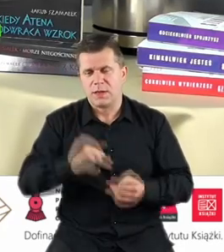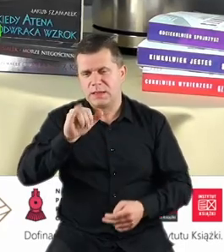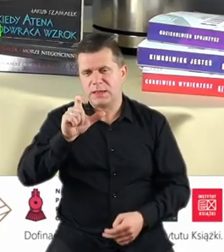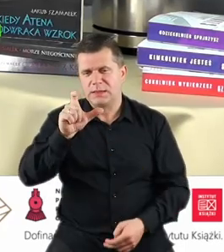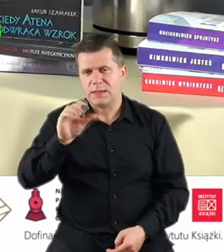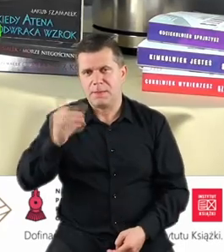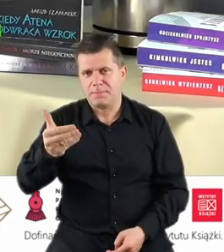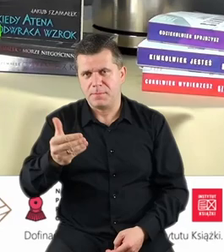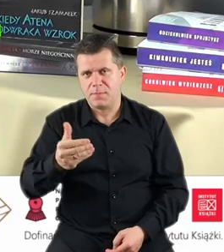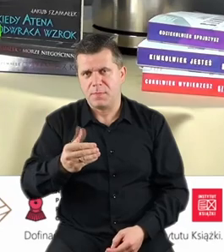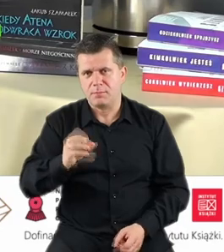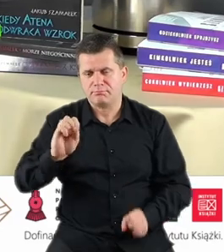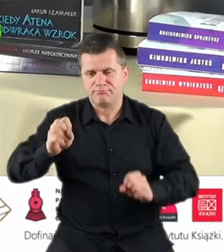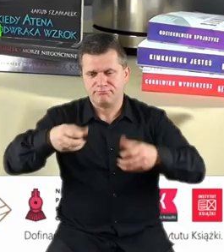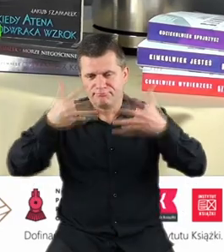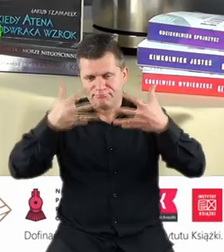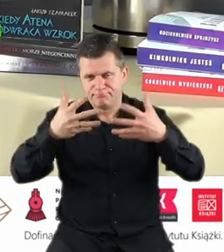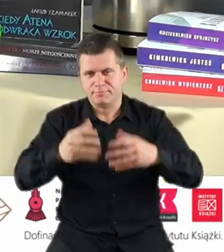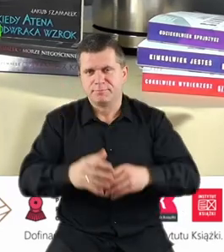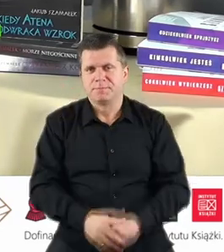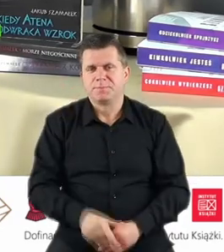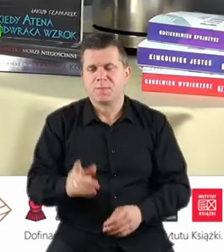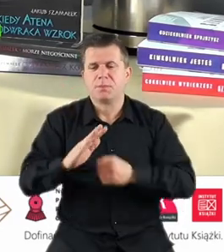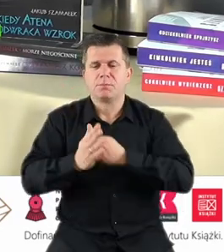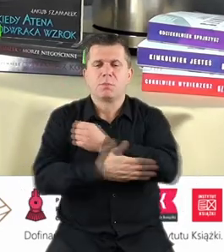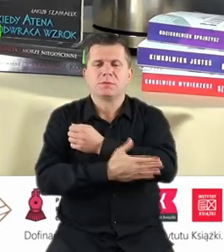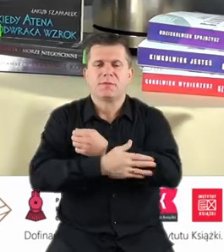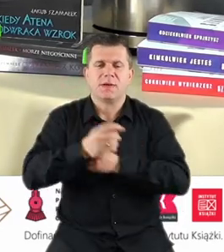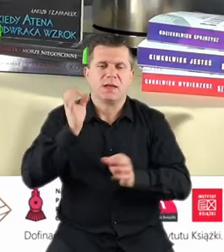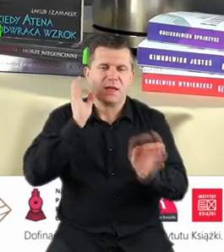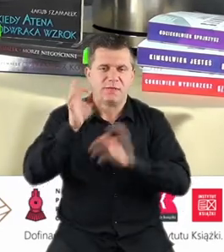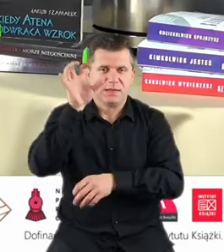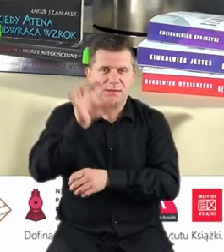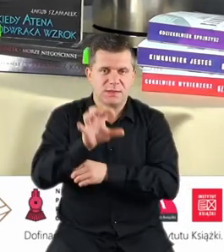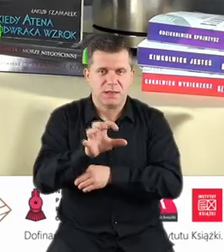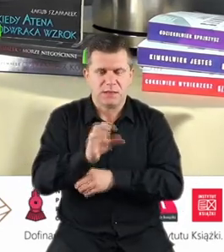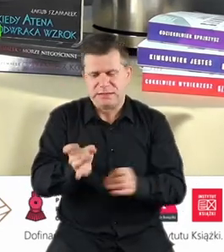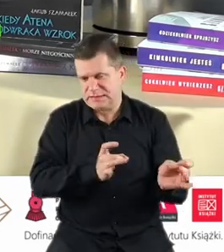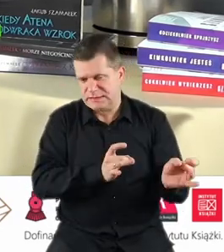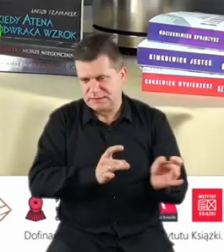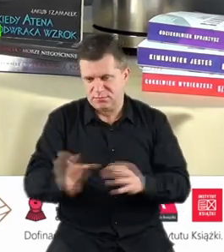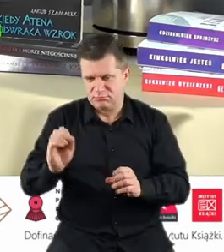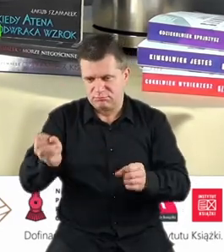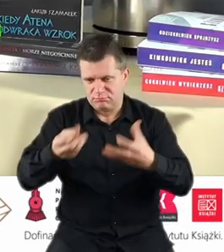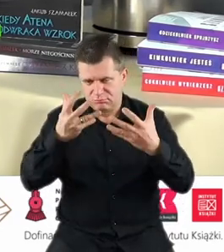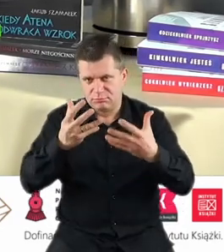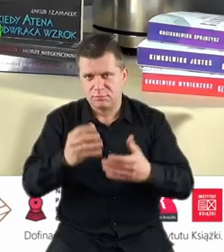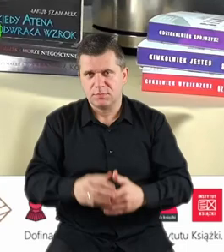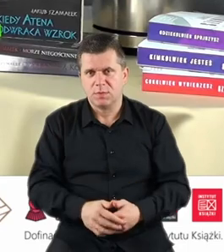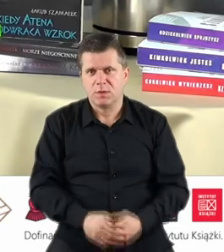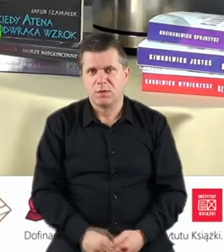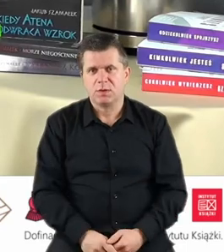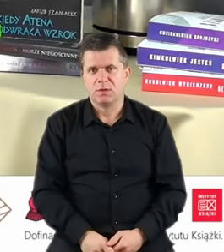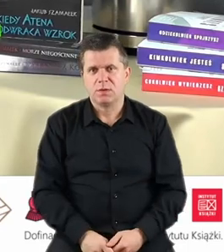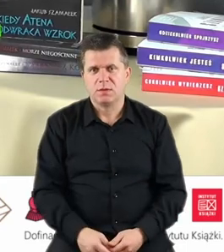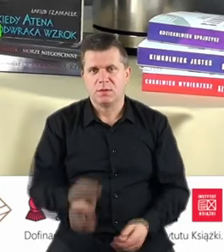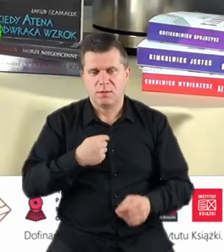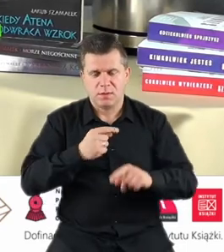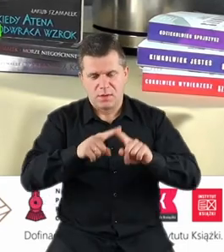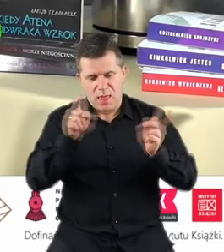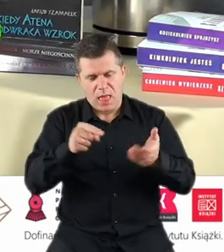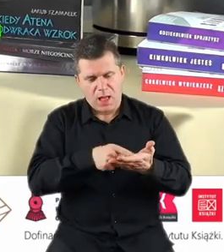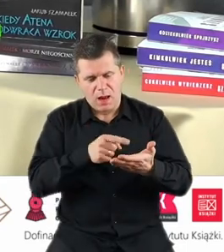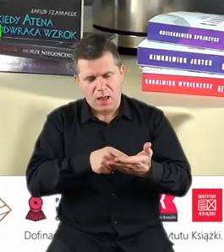ICM-u i mi wyświetlił, który to robił na podstawie danych satelitarnych i to w ułamku sekundy się wyświetlało na moim ciekłokrystalicznym